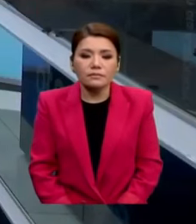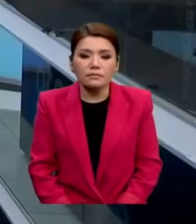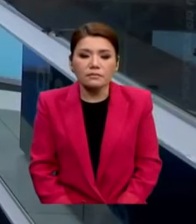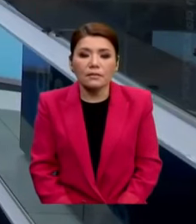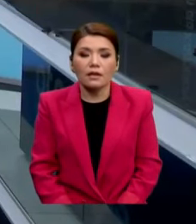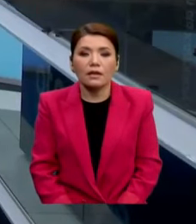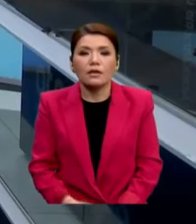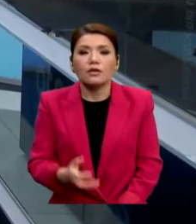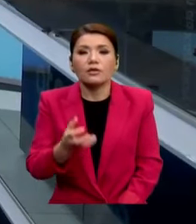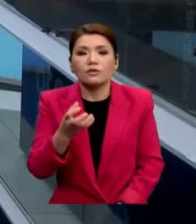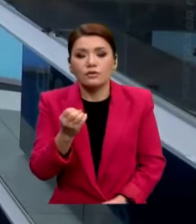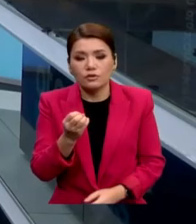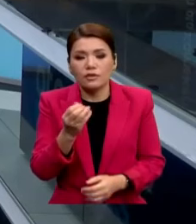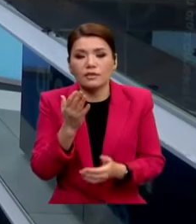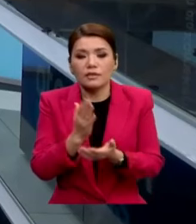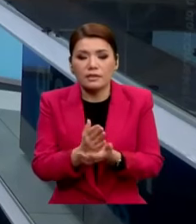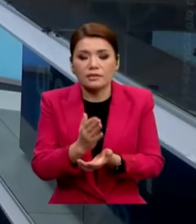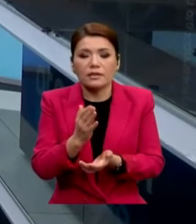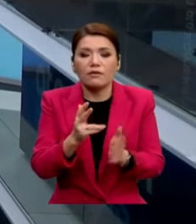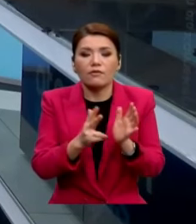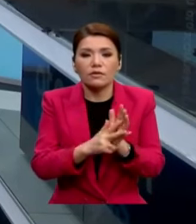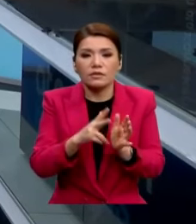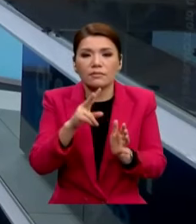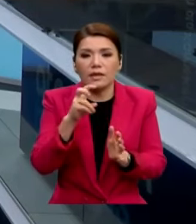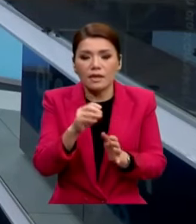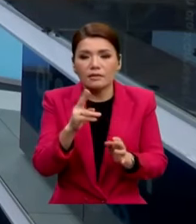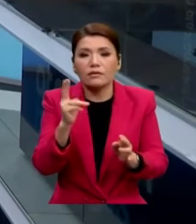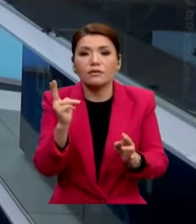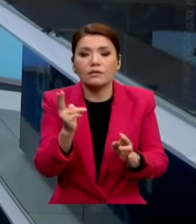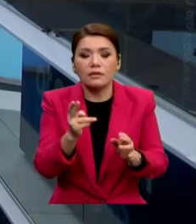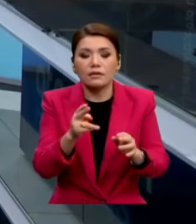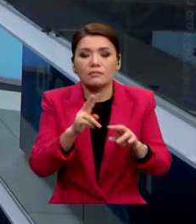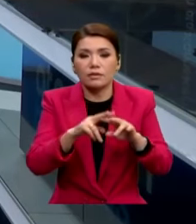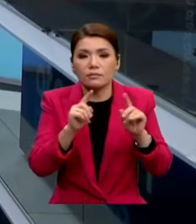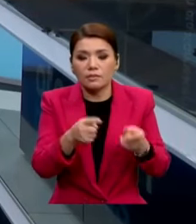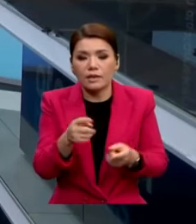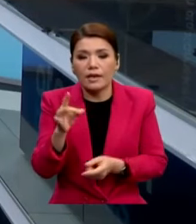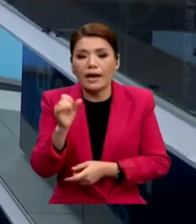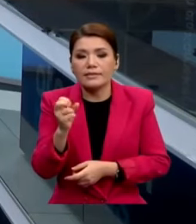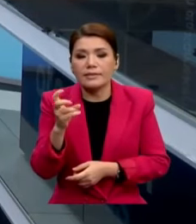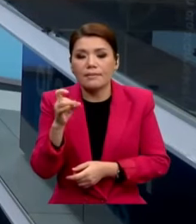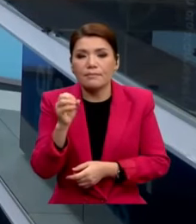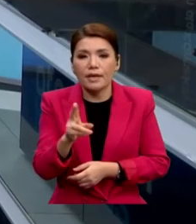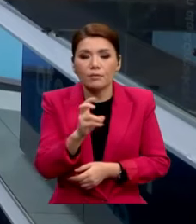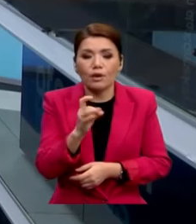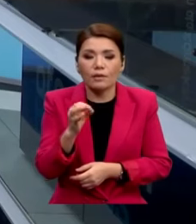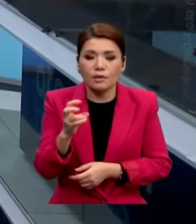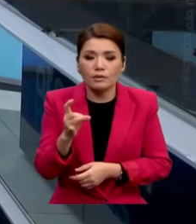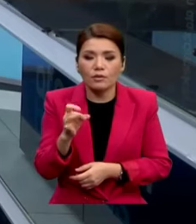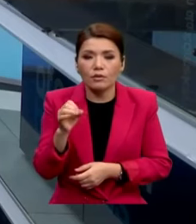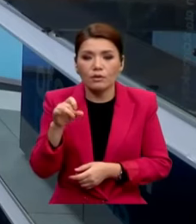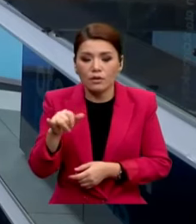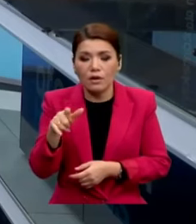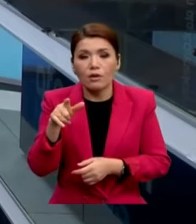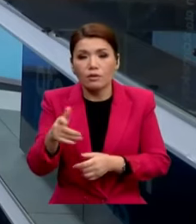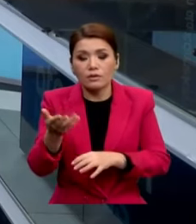А вот другой осужденный за коррупцию на 8 лет, бывший министр культуры и спорта Рыстамбек Мухамедиулы, теперь обвиняется в попытке присвоения